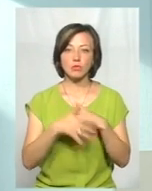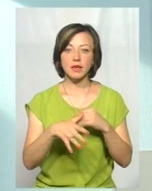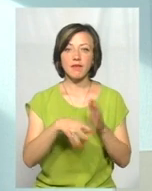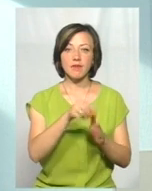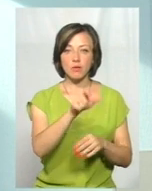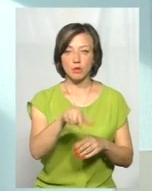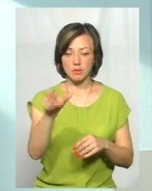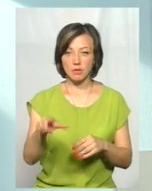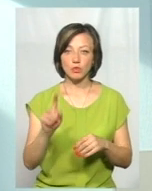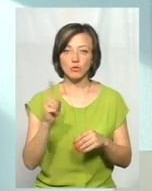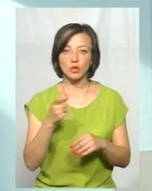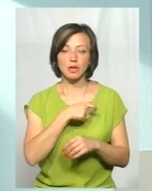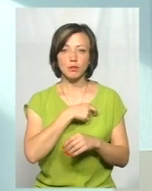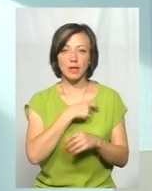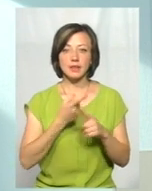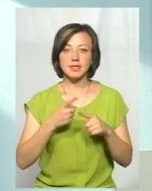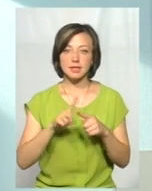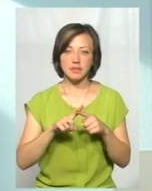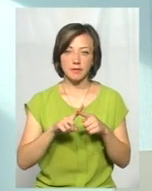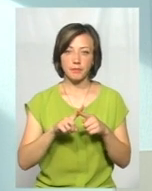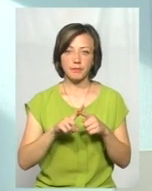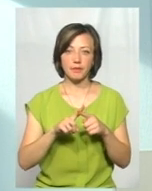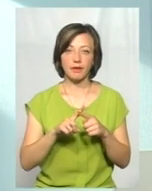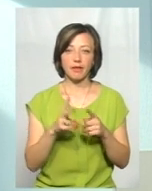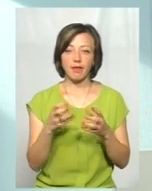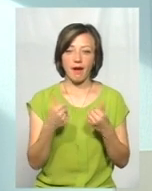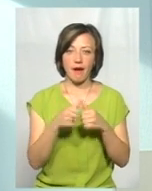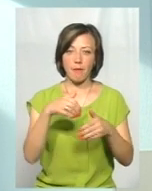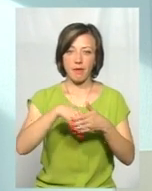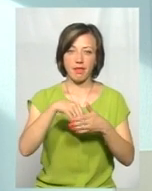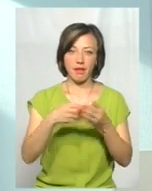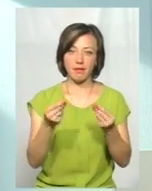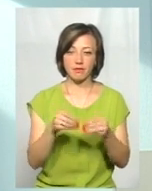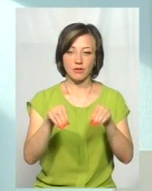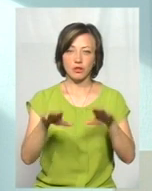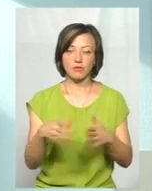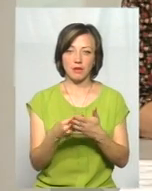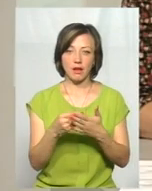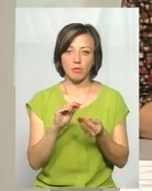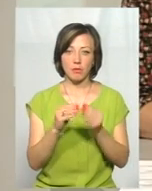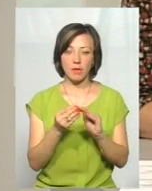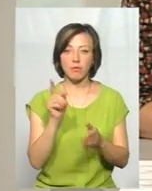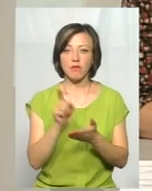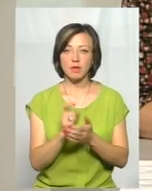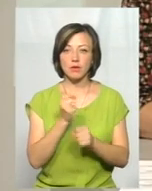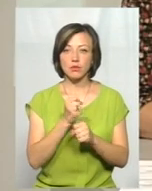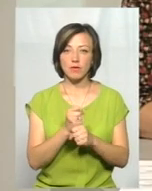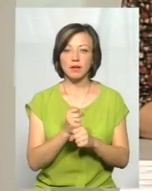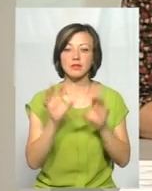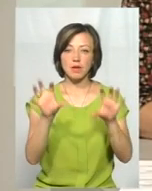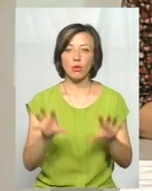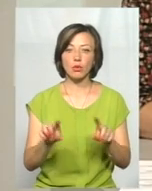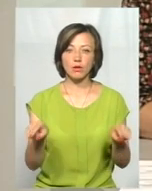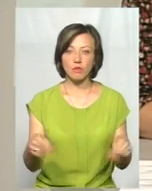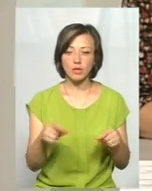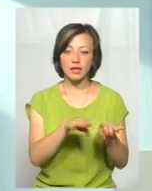виборцем, тому що депутат – це, ну, не гаманець, який має вирішувати якісь матеріальні проблеми. Він повинен працювати насамперед